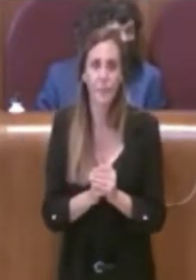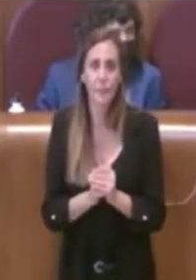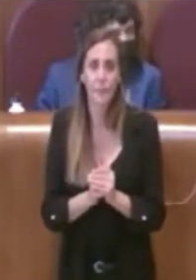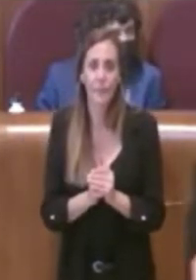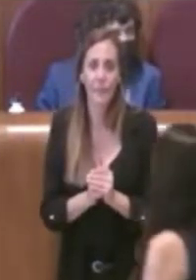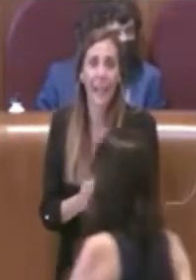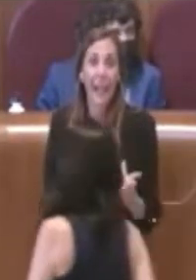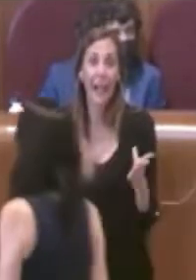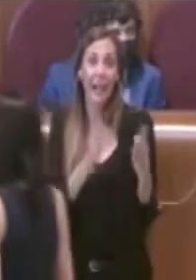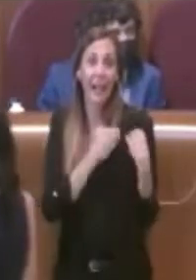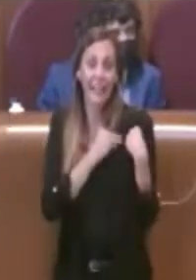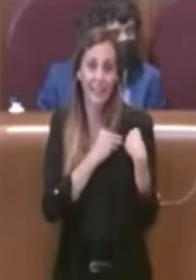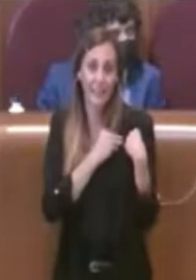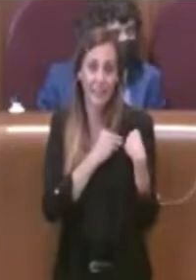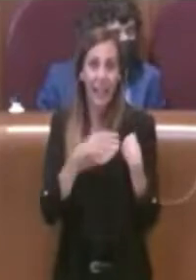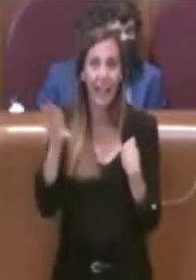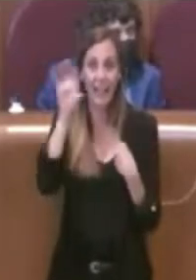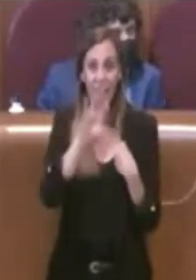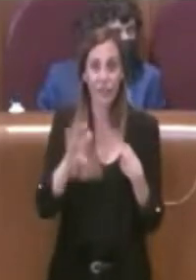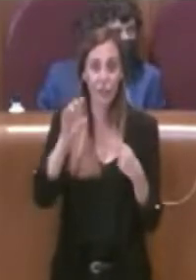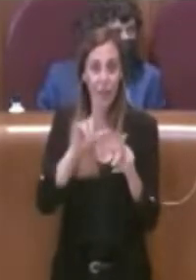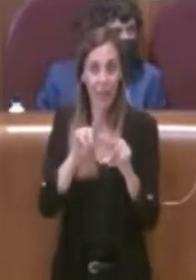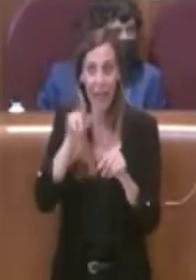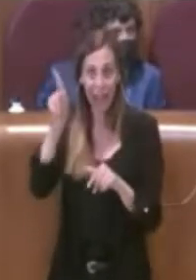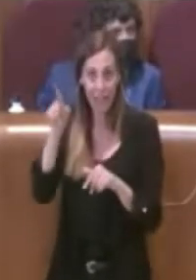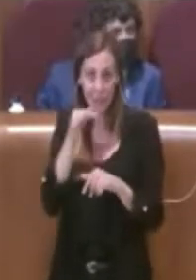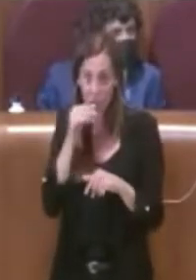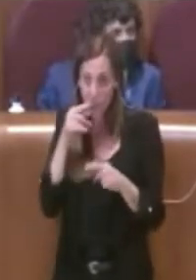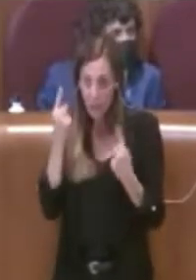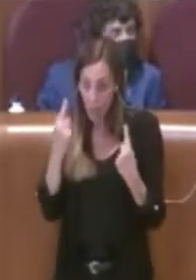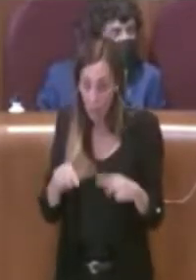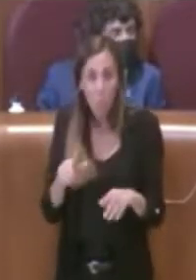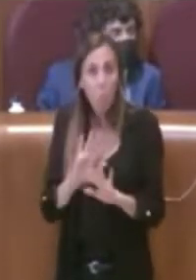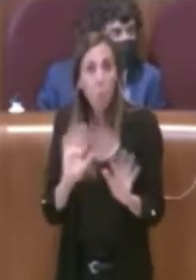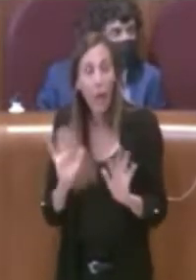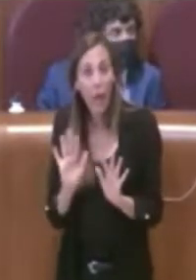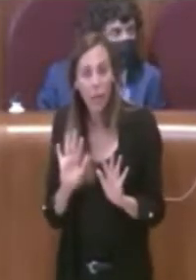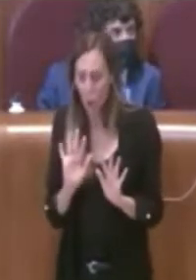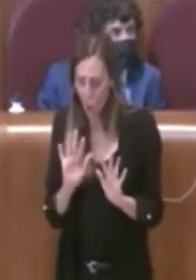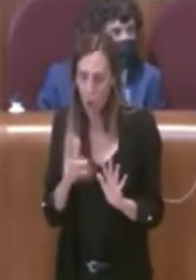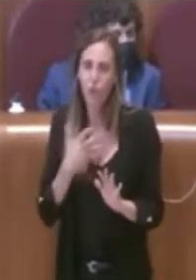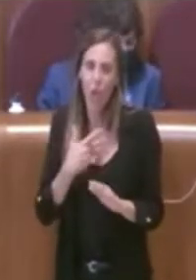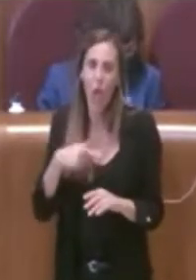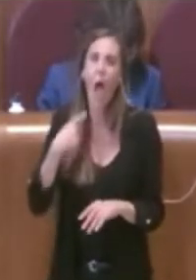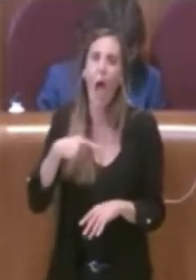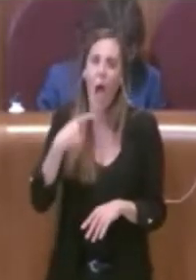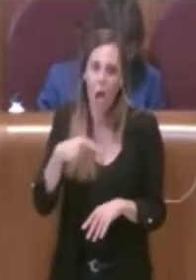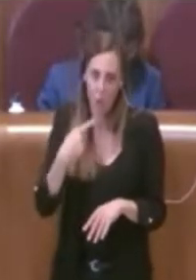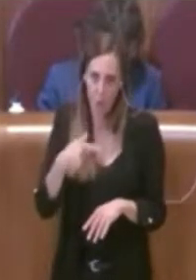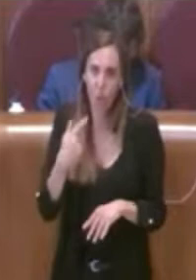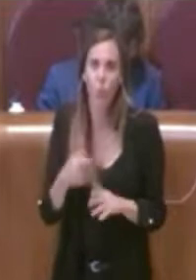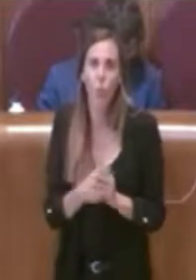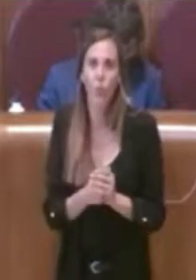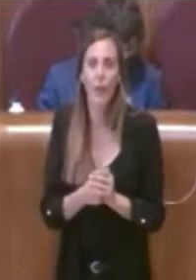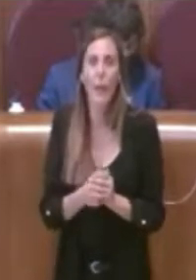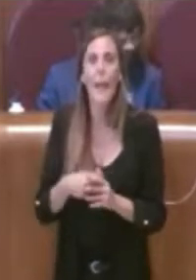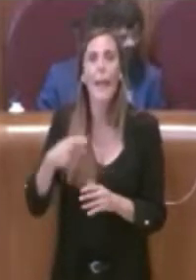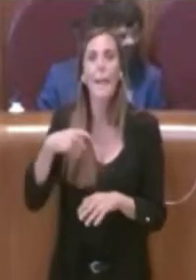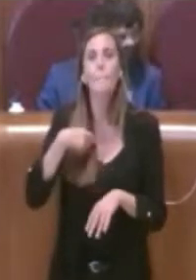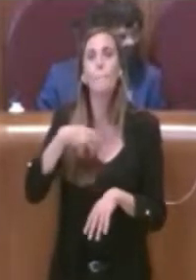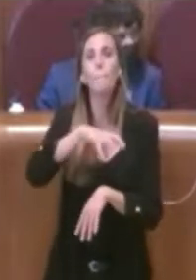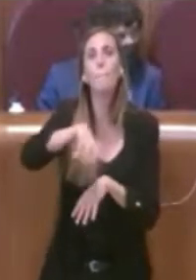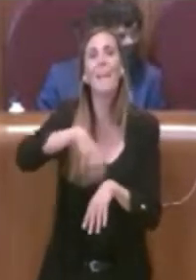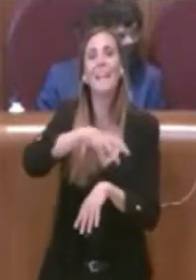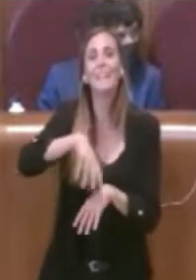le responsabilità della regione lazio non si fermano qui perché in questi giorni il ministro cingolani